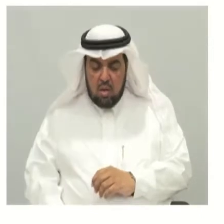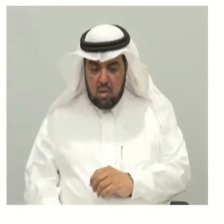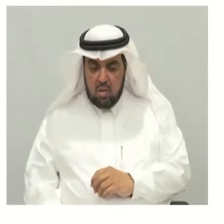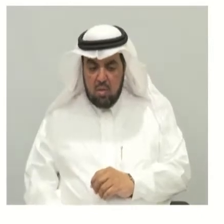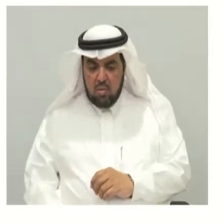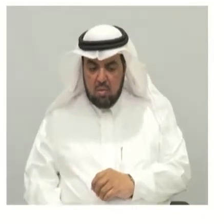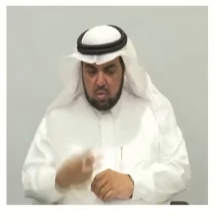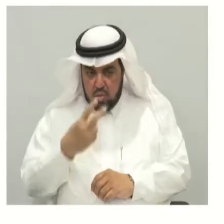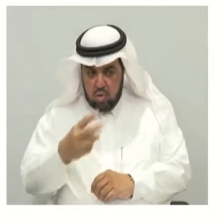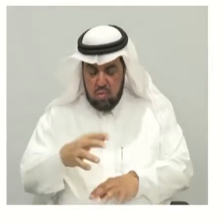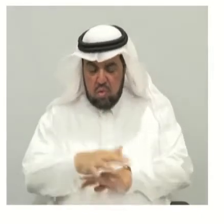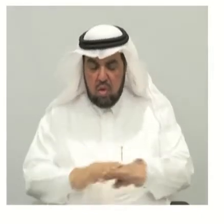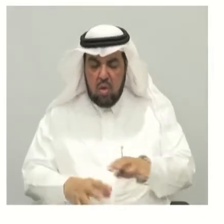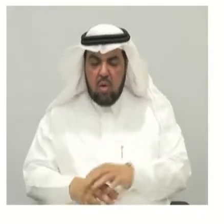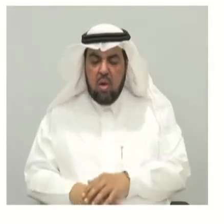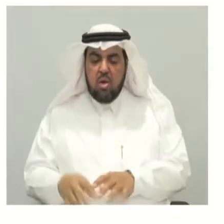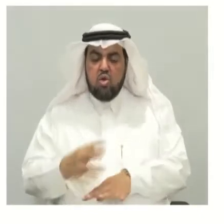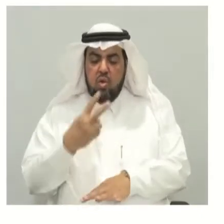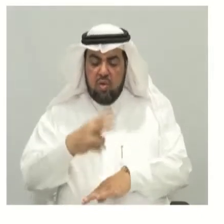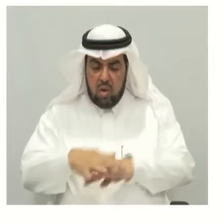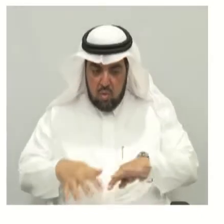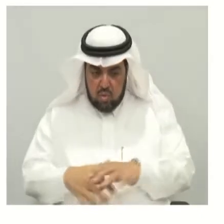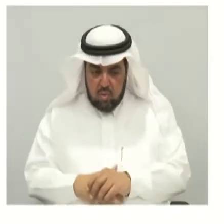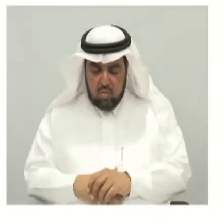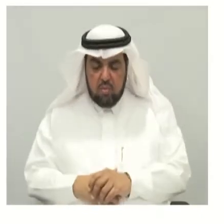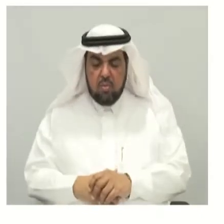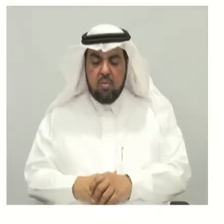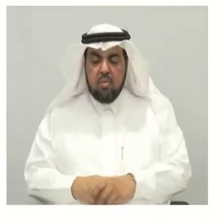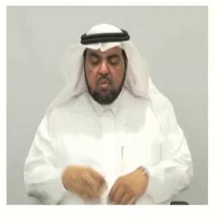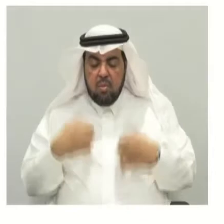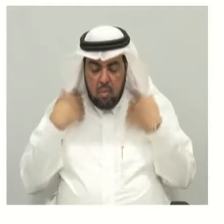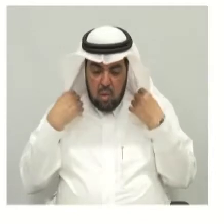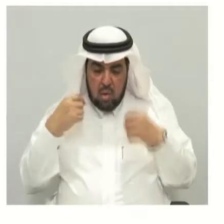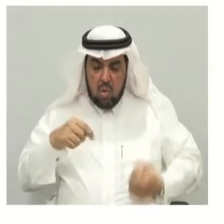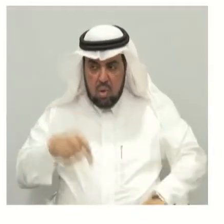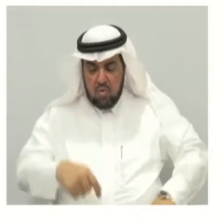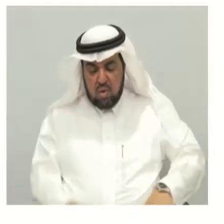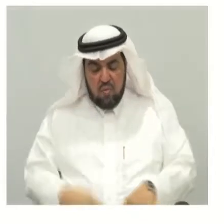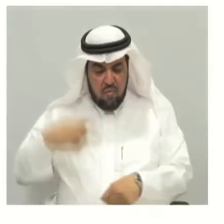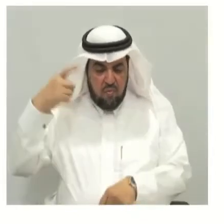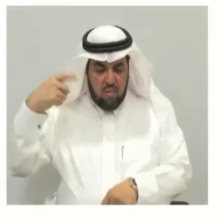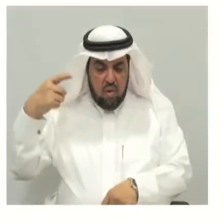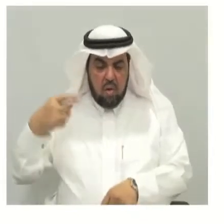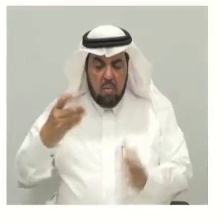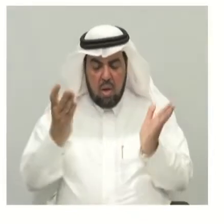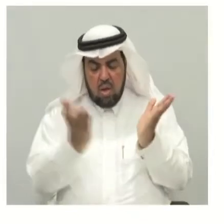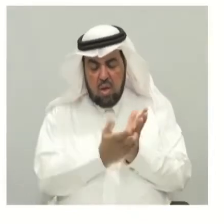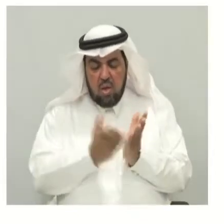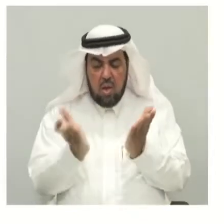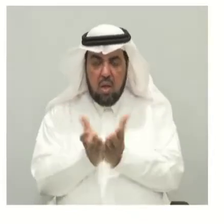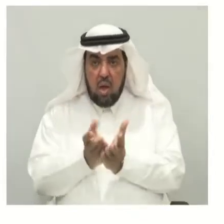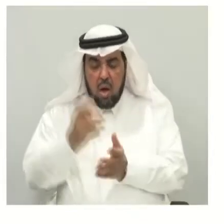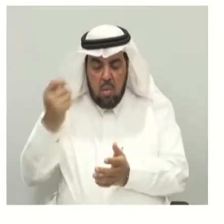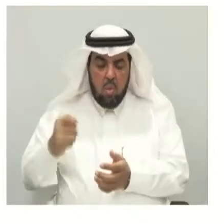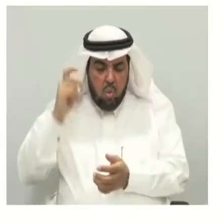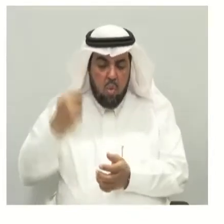هذا الجدول، خلينا نلقي نظرة هنا عليه. جدول يتواجد في ماذا؟ ها فكر معي عزيزي الطالب، فكر معي.